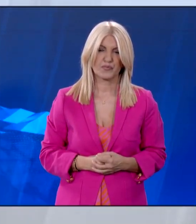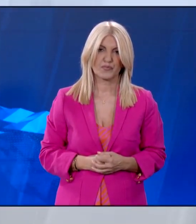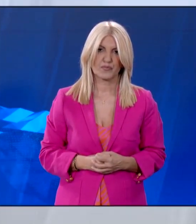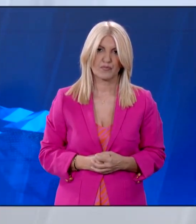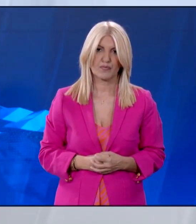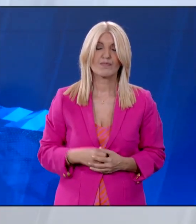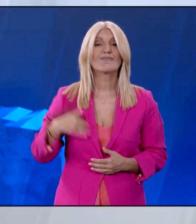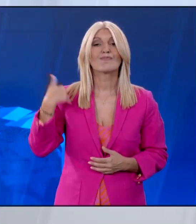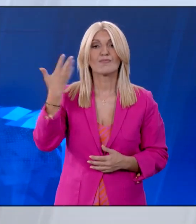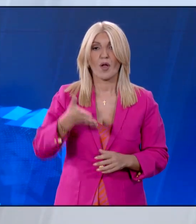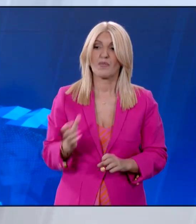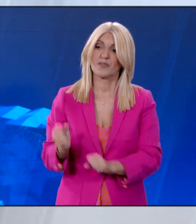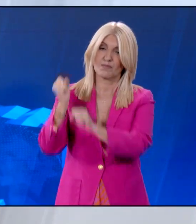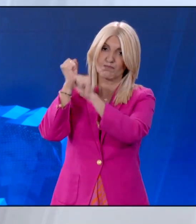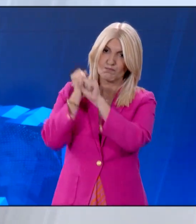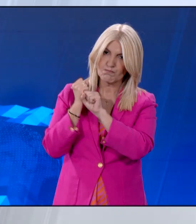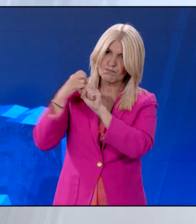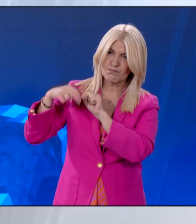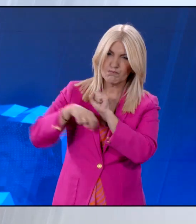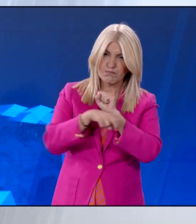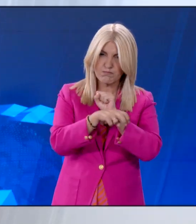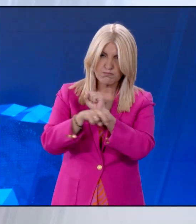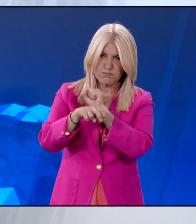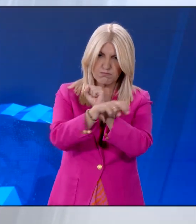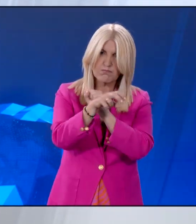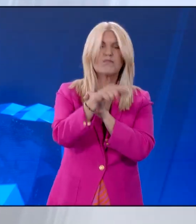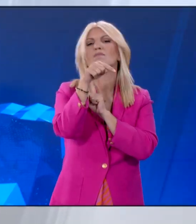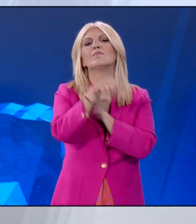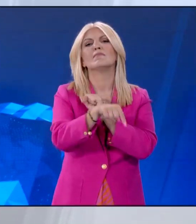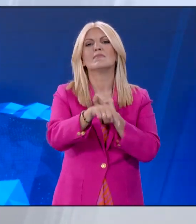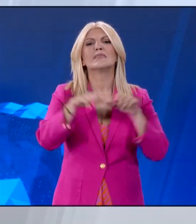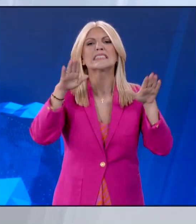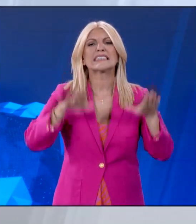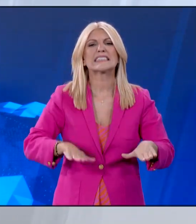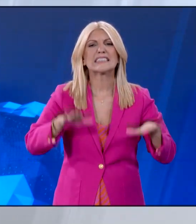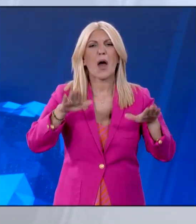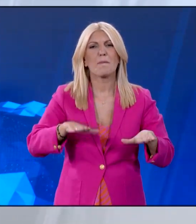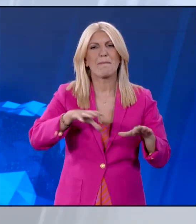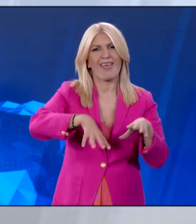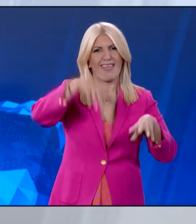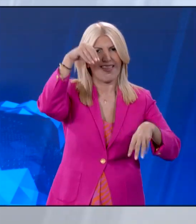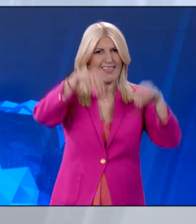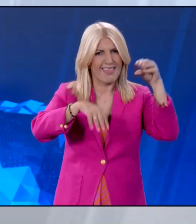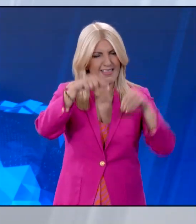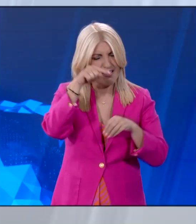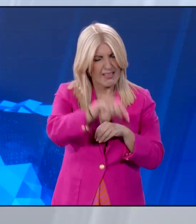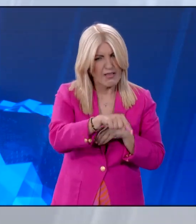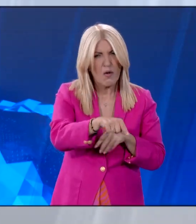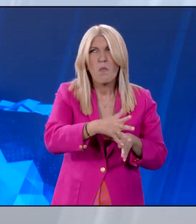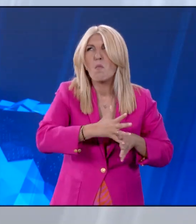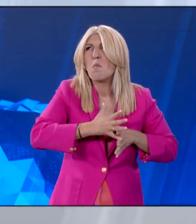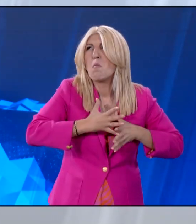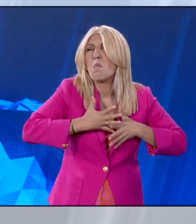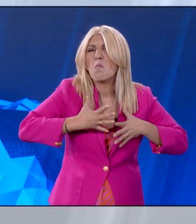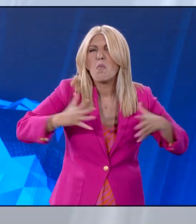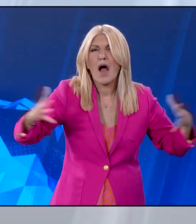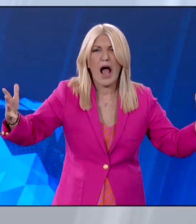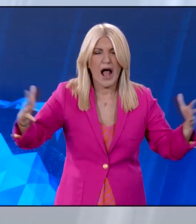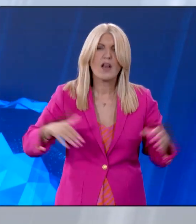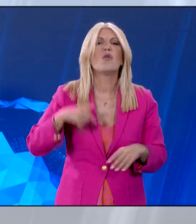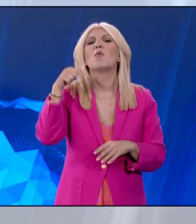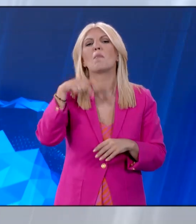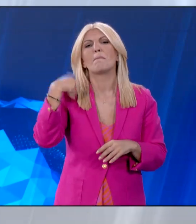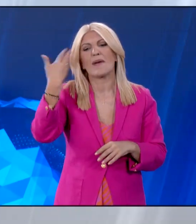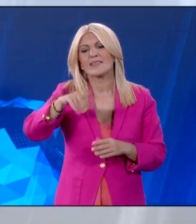Αργότερα θα μεταφερθεί στο τζαμί του ημάμι Μοχάμαντ Μπιν Άμπντελ Ουάχαμπ, το μεγαλύτερο στην Ντόχα. Θα ταφεί σε νεκροταφείο στην πόλη Λουσάιλ, βόρεια